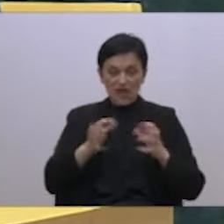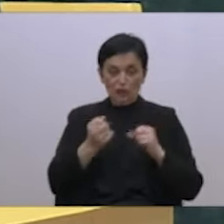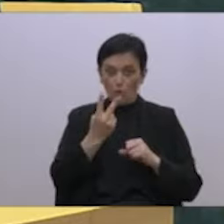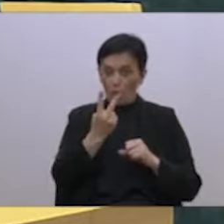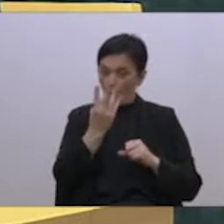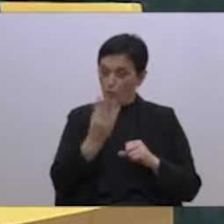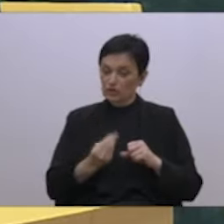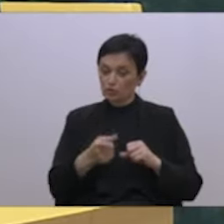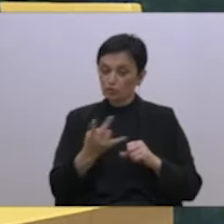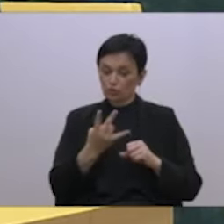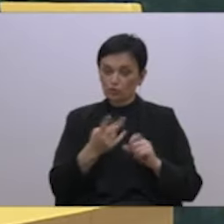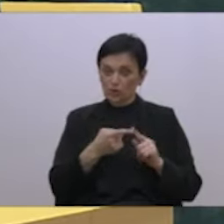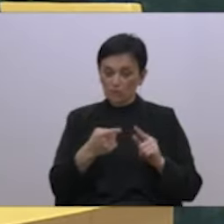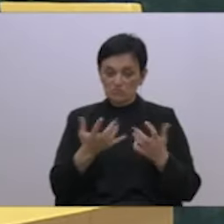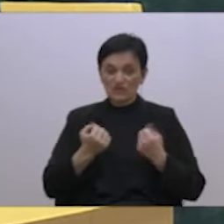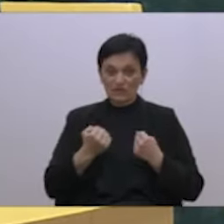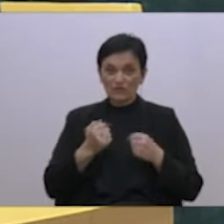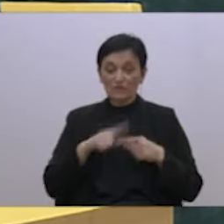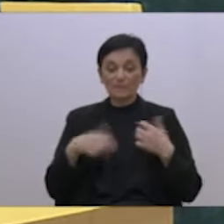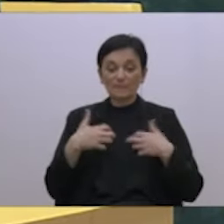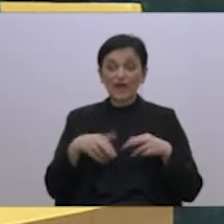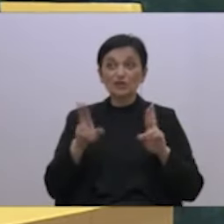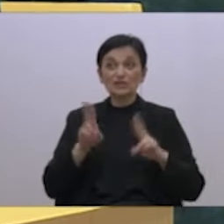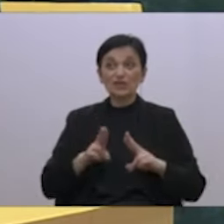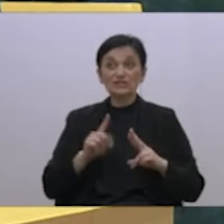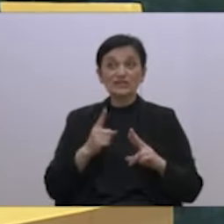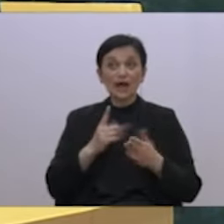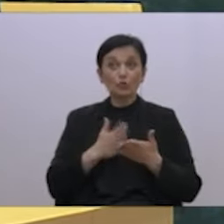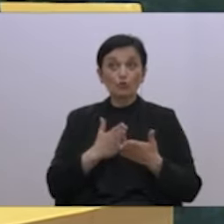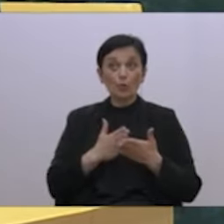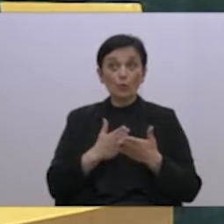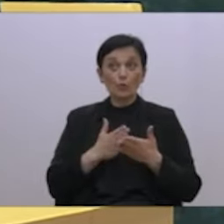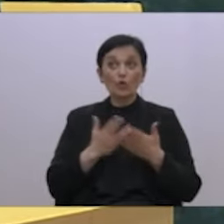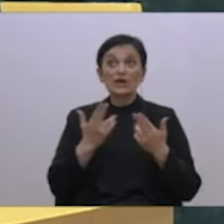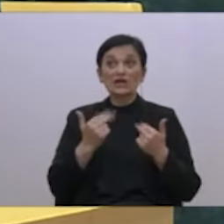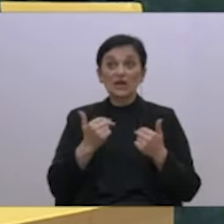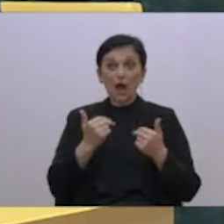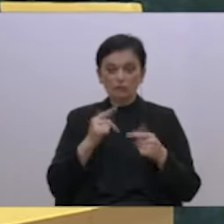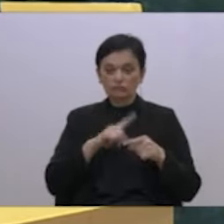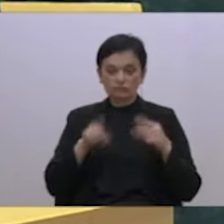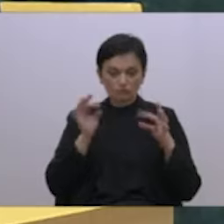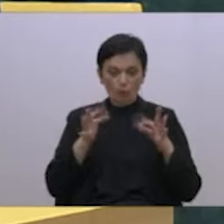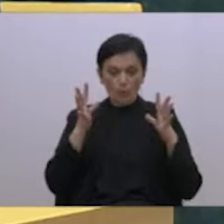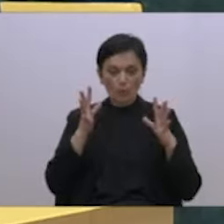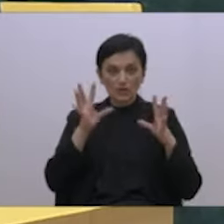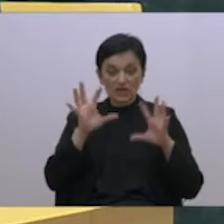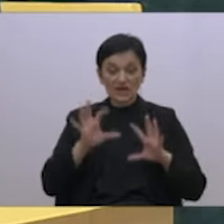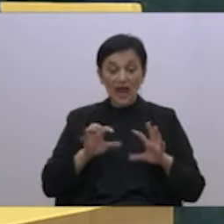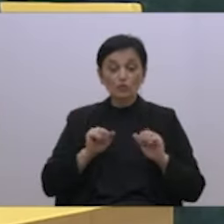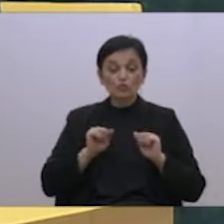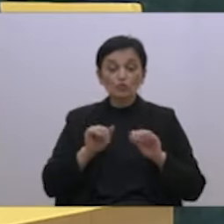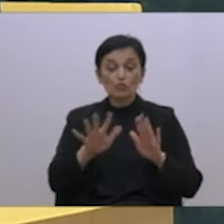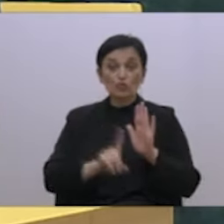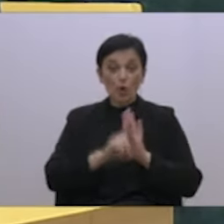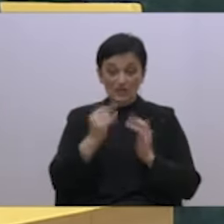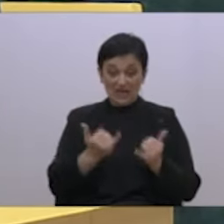უნდა მივიღოთ და დაჩქარებული წესი თუ რატომ ხდება და თანაც მომენტალურად რატომ შედის ეს კანონი მოქმედებაში, ანუ